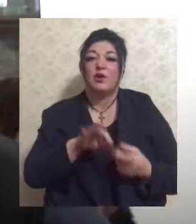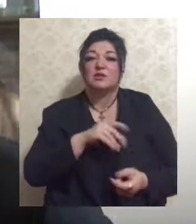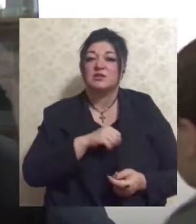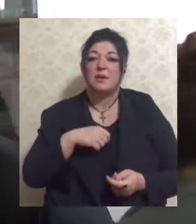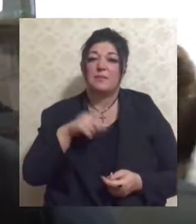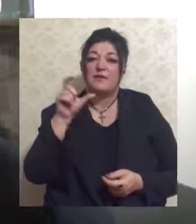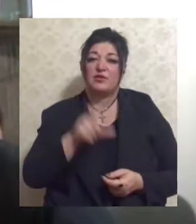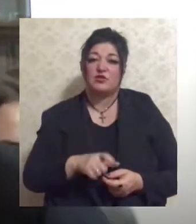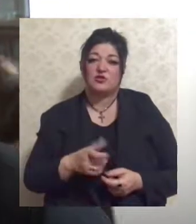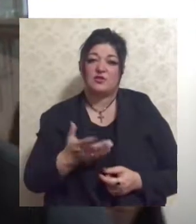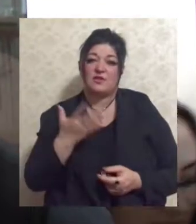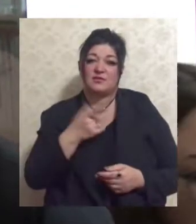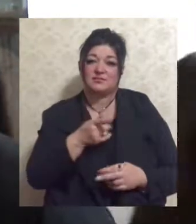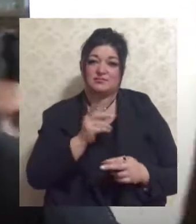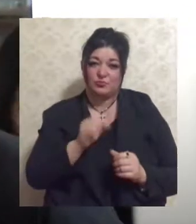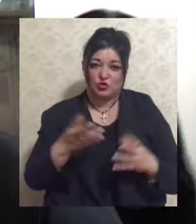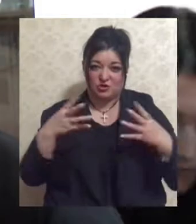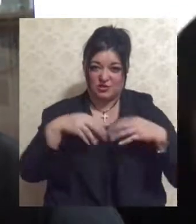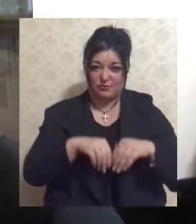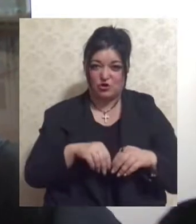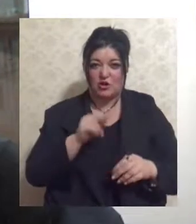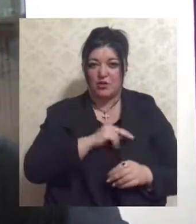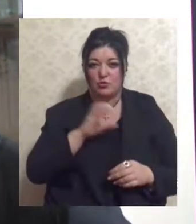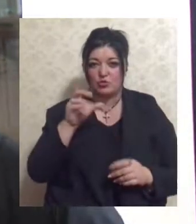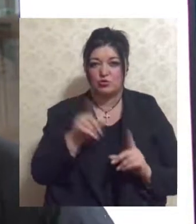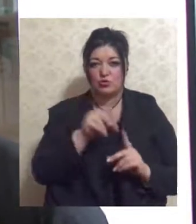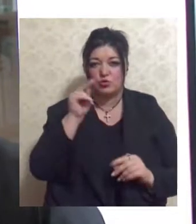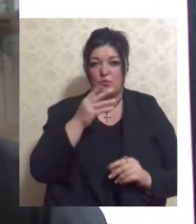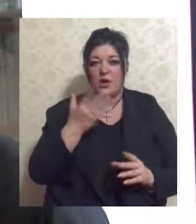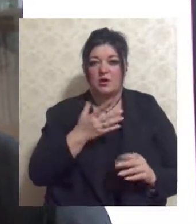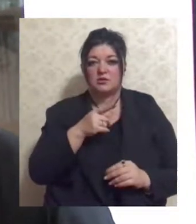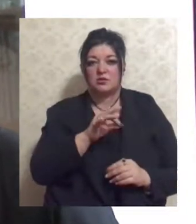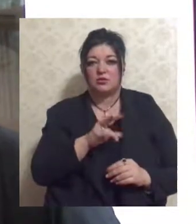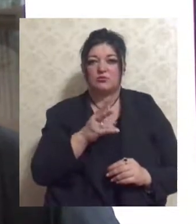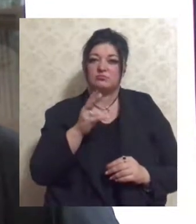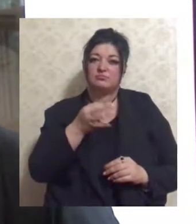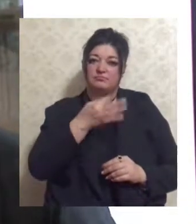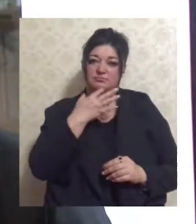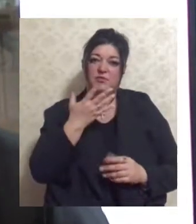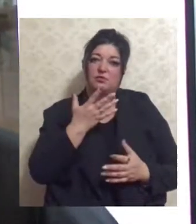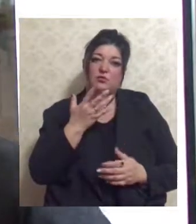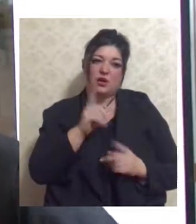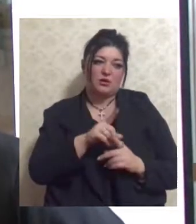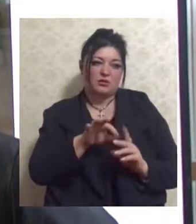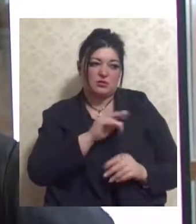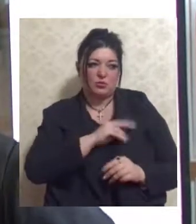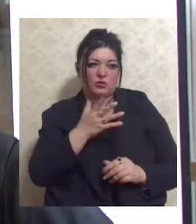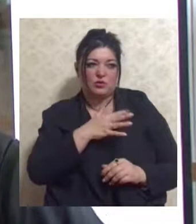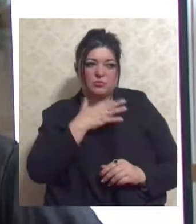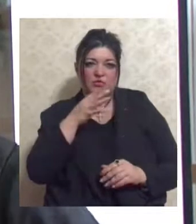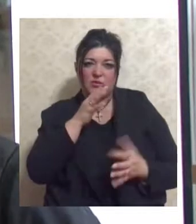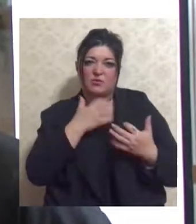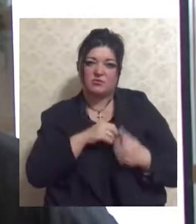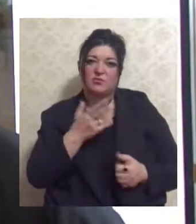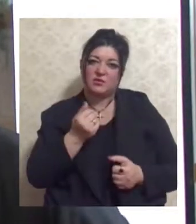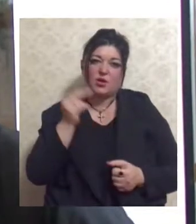зміщати роботу з учобою, то без проблем. А якщо він вибрав роботу, яка реально багато часу займає, то тоді... Да, учеба